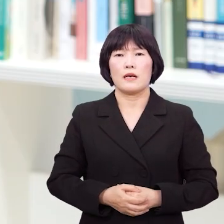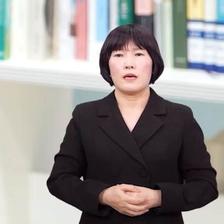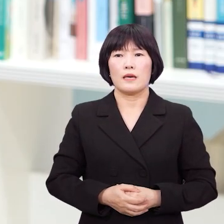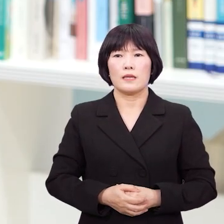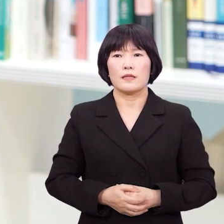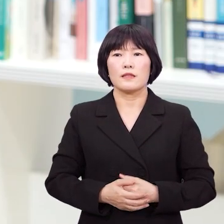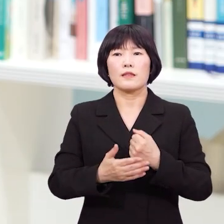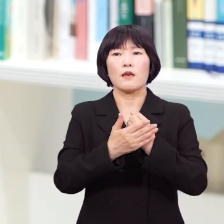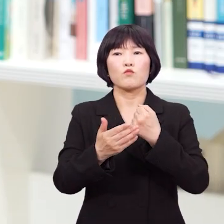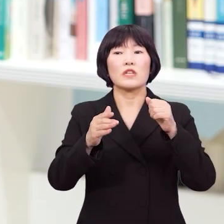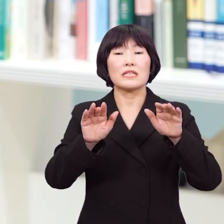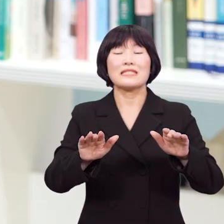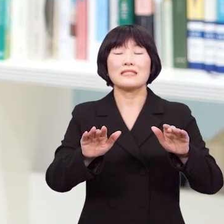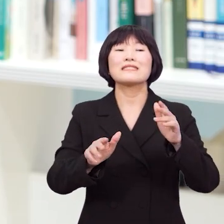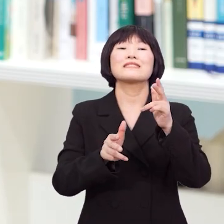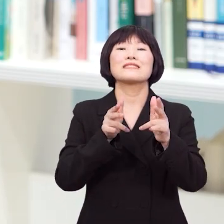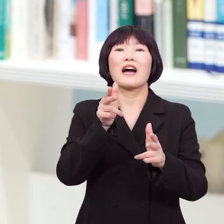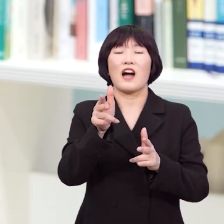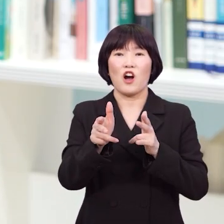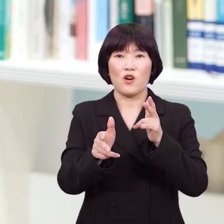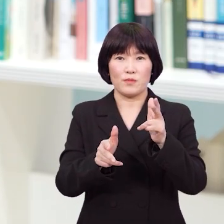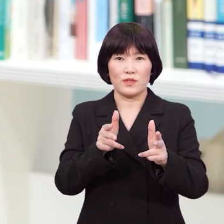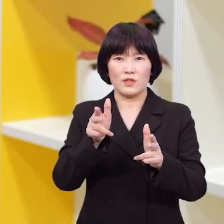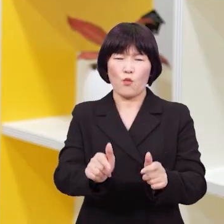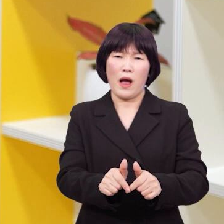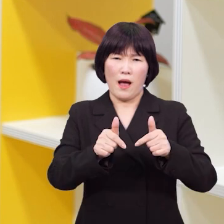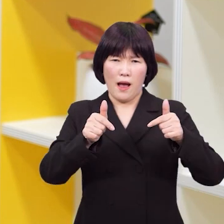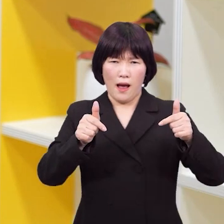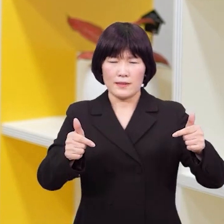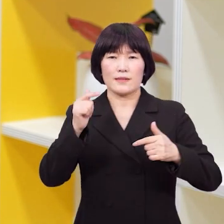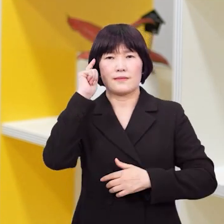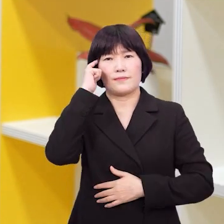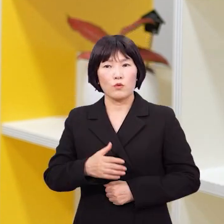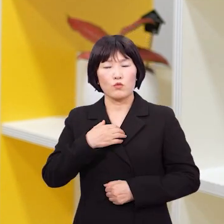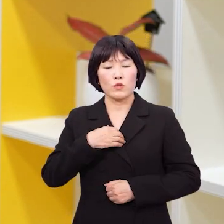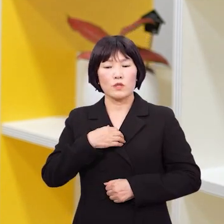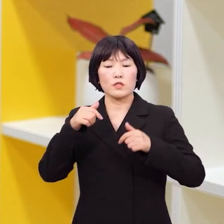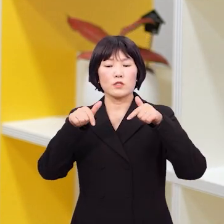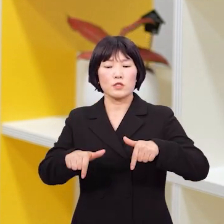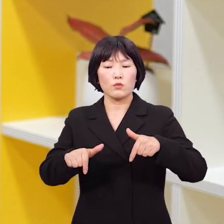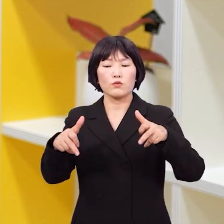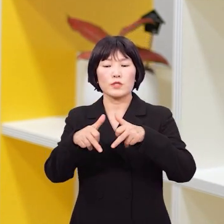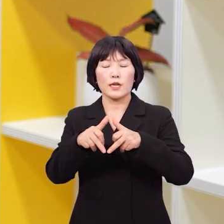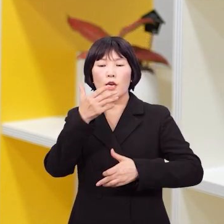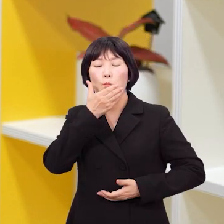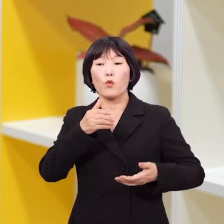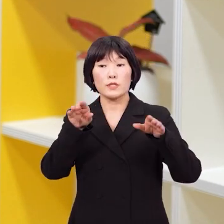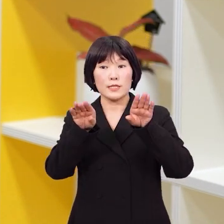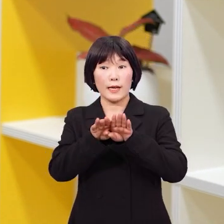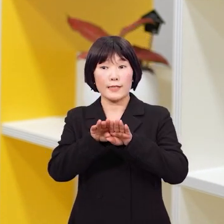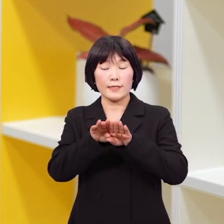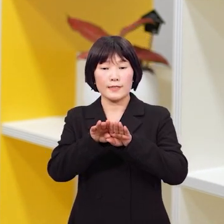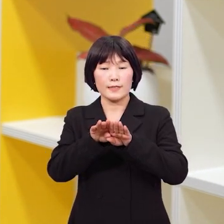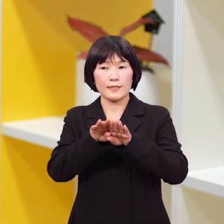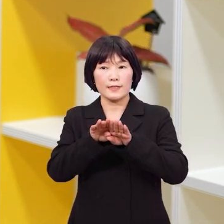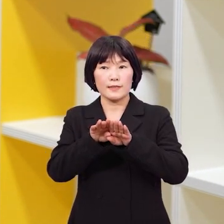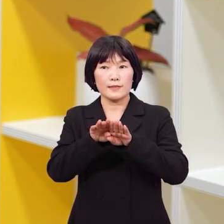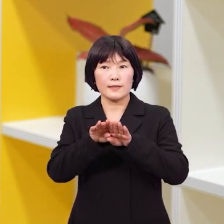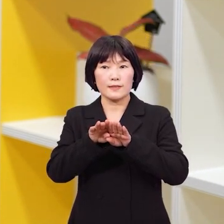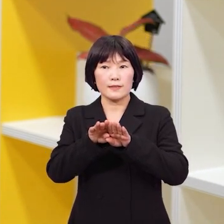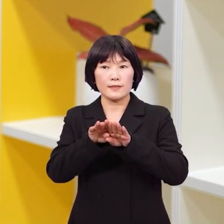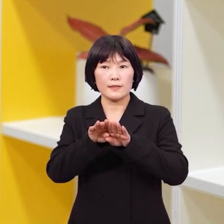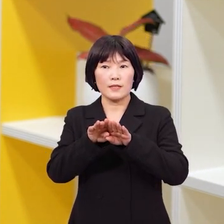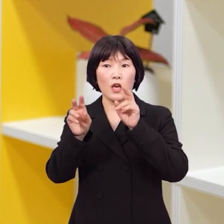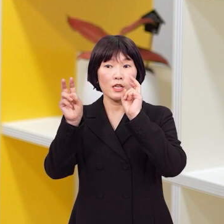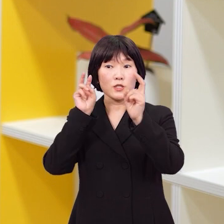훈련생을 위해 복지관에서 어떤 지원을 하나요? 저희 서구장애인 복지관에서는 사업체 현장 훈련을